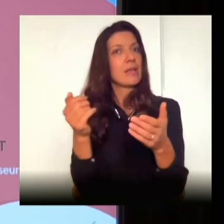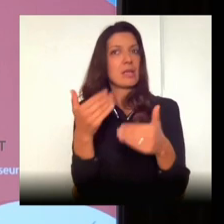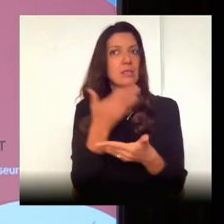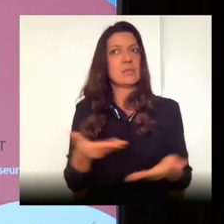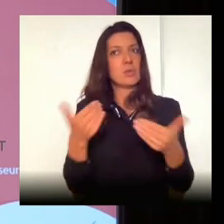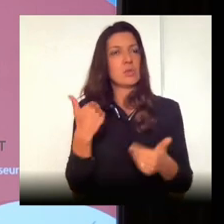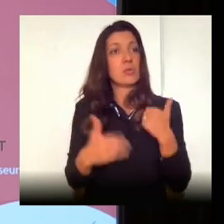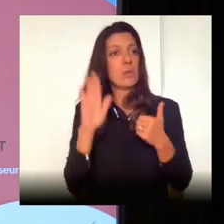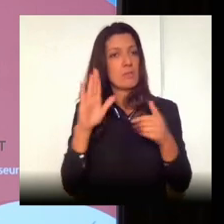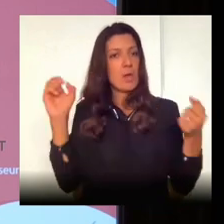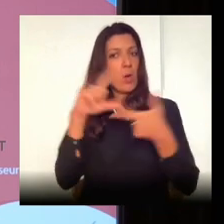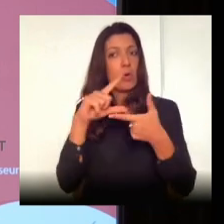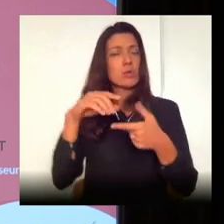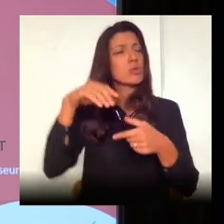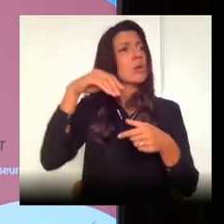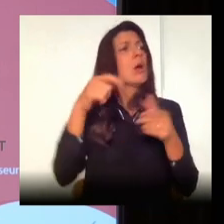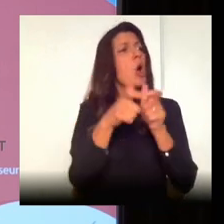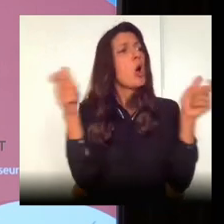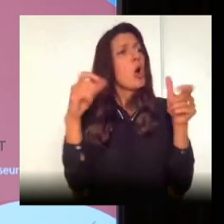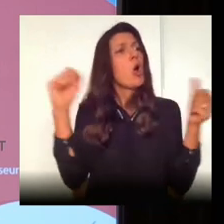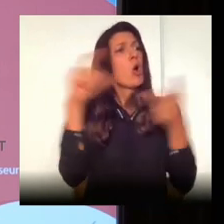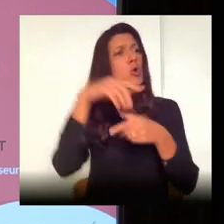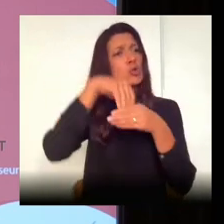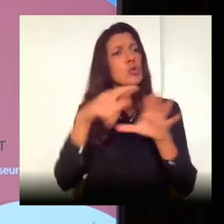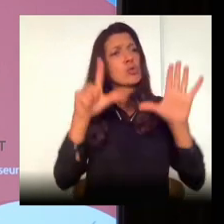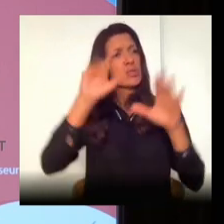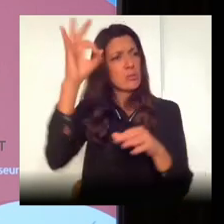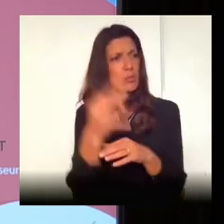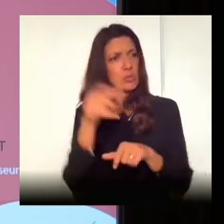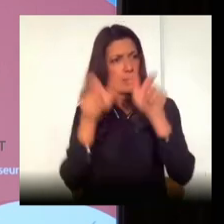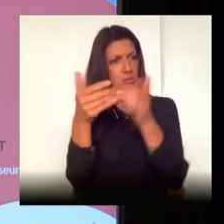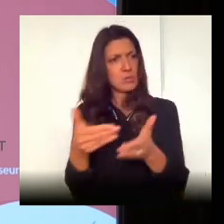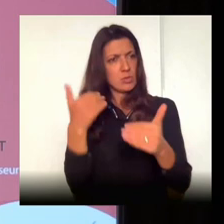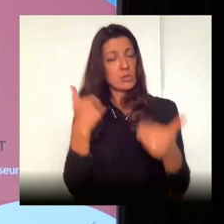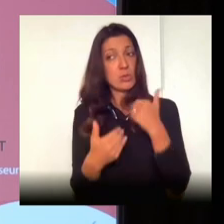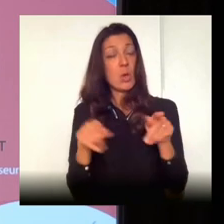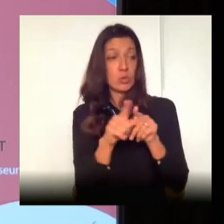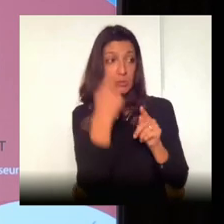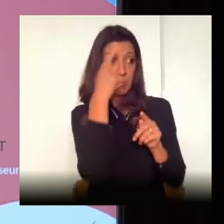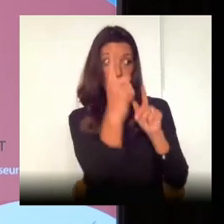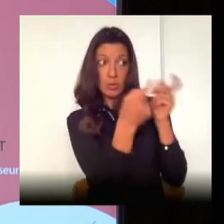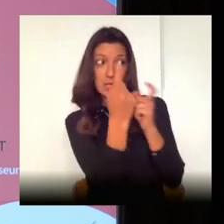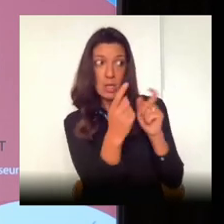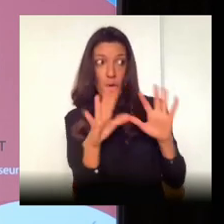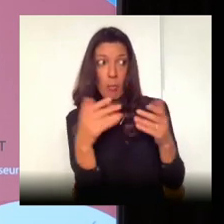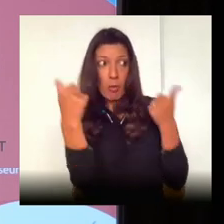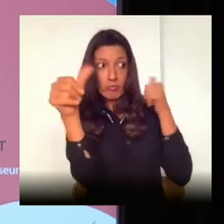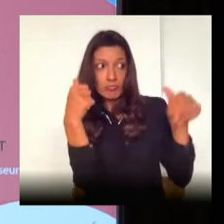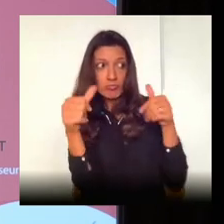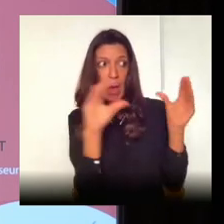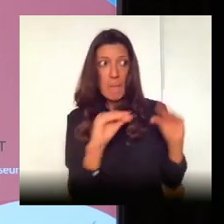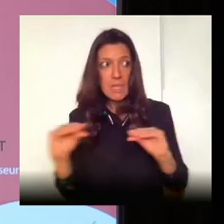sont plus de 7% dans votre entreprise, mais bien entendu aussi pour les clients. Est-ce que vous pourriez nous dire quels